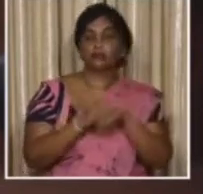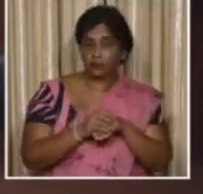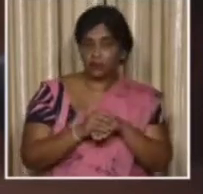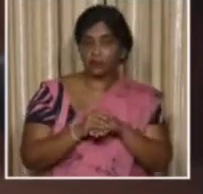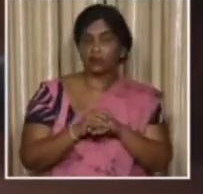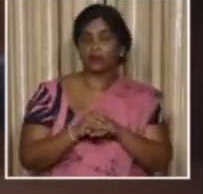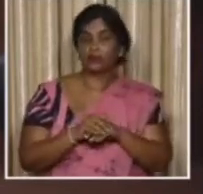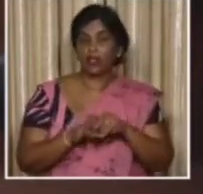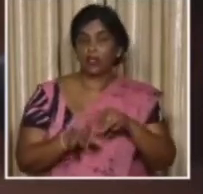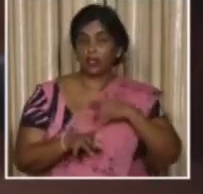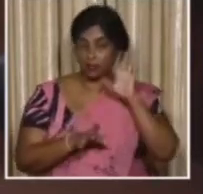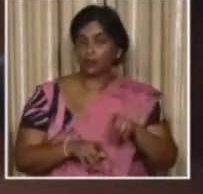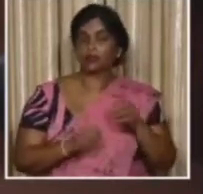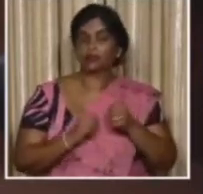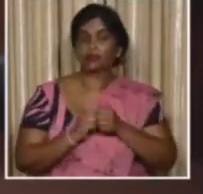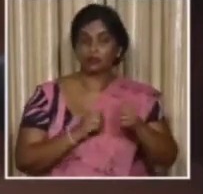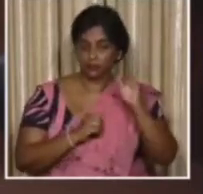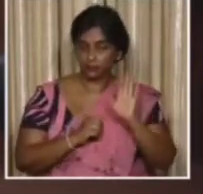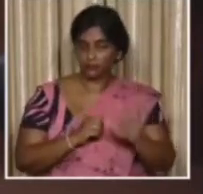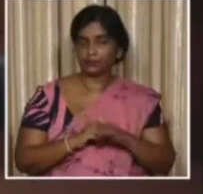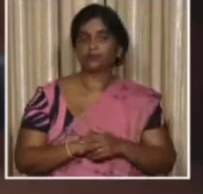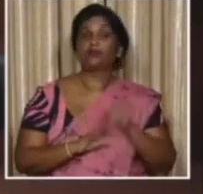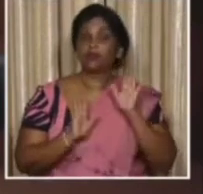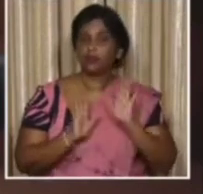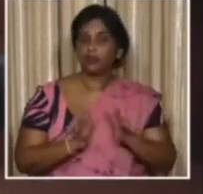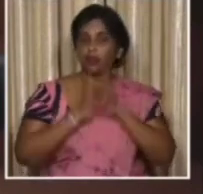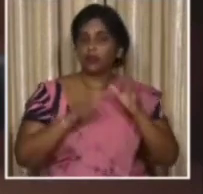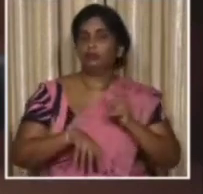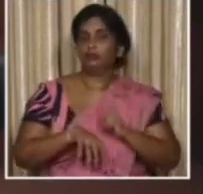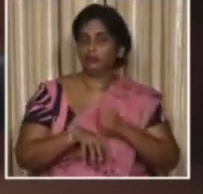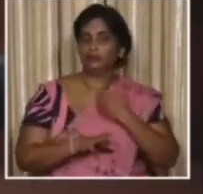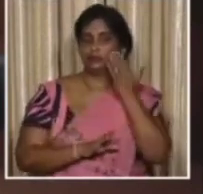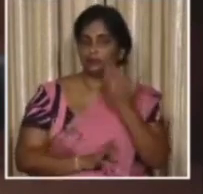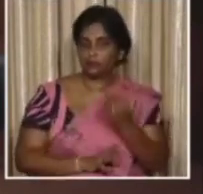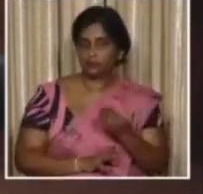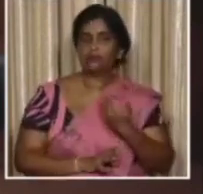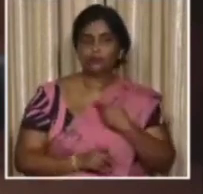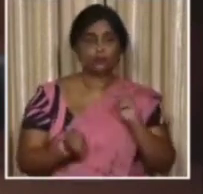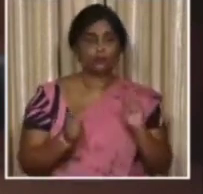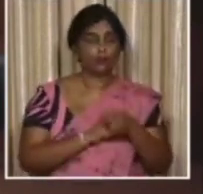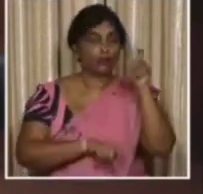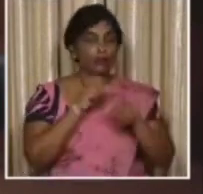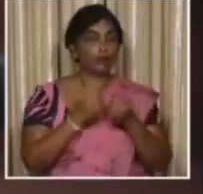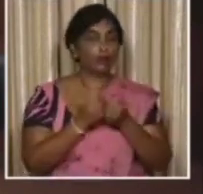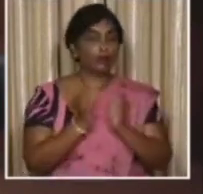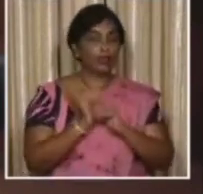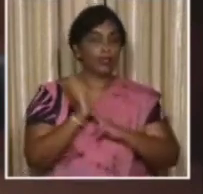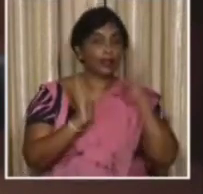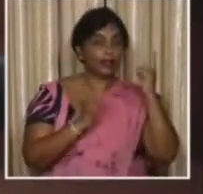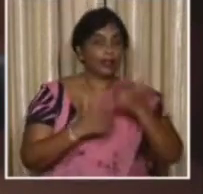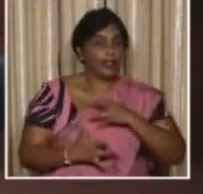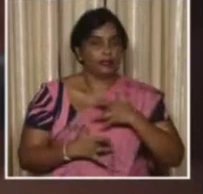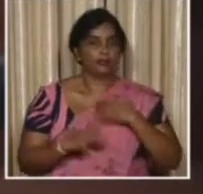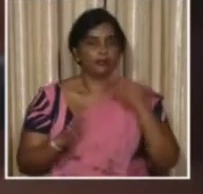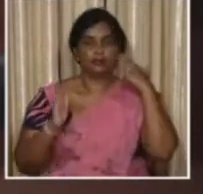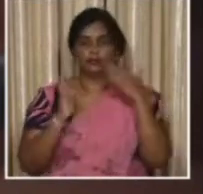කියන හැඟීමකින් යුතුව කටයුතු කළ යුතු තිබුණා. හැබැයි බොහෝ අවස්ථාවල අපි දැක්ක අපේ ක්‍රිකට් ක්‍රීඩකයන් තමගේ ජාතික හැඟීමෙන් යුතුව